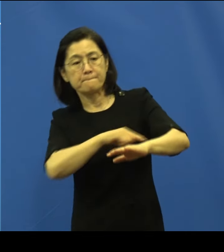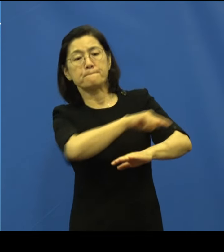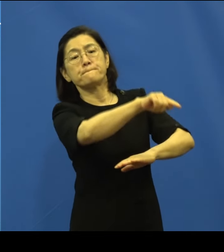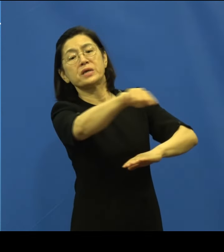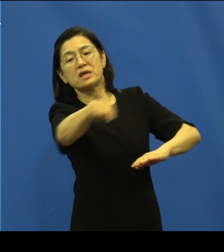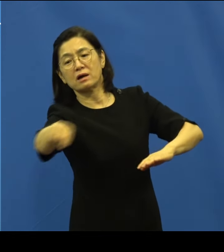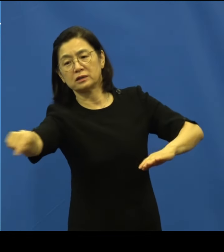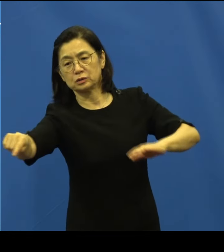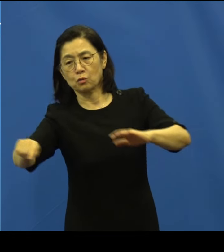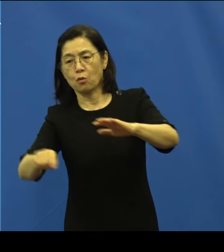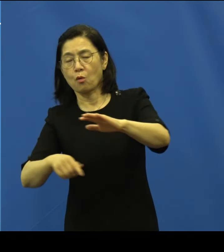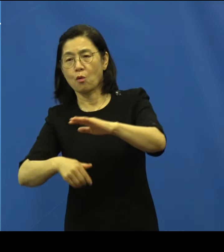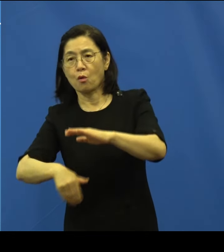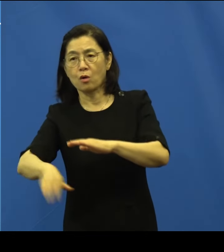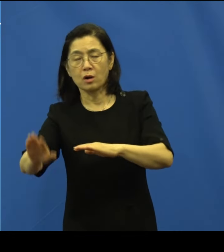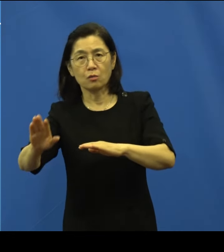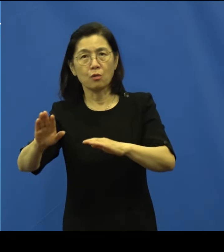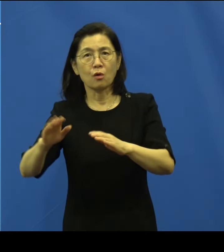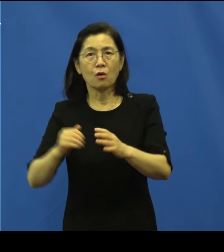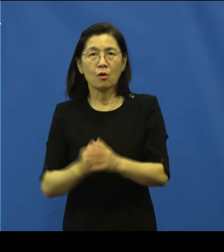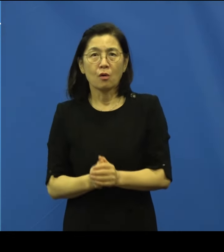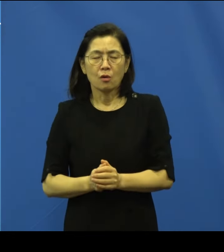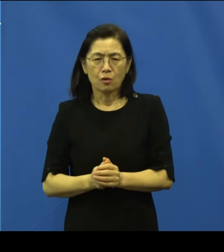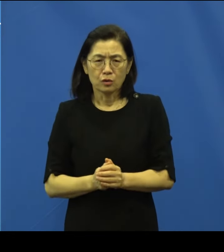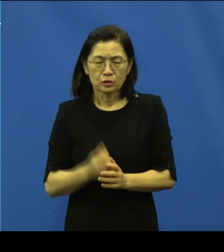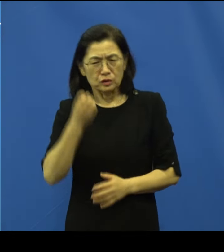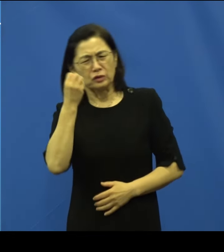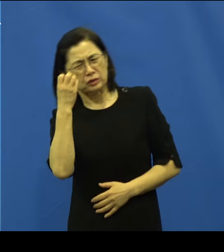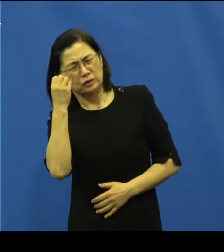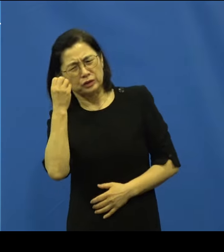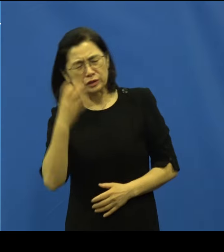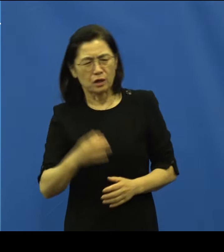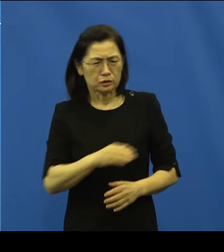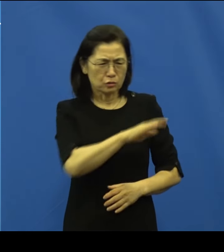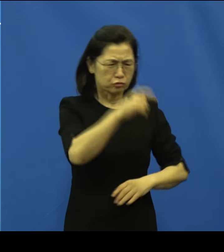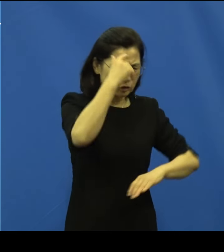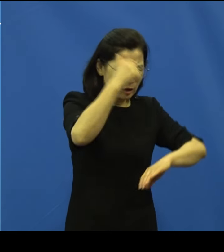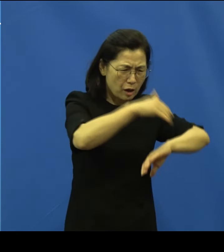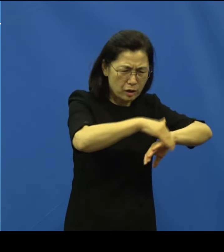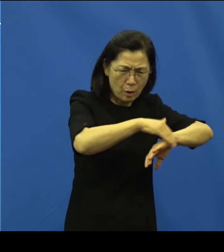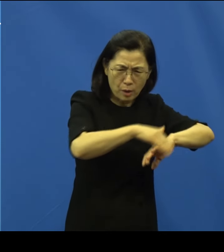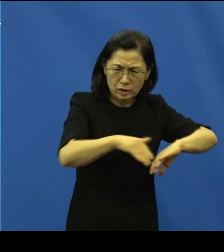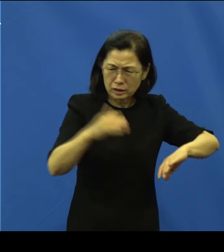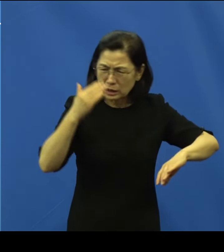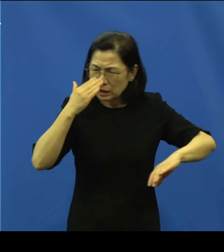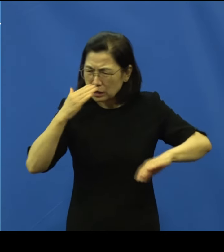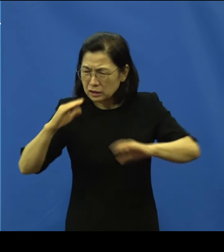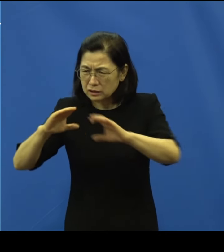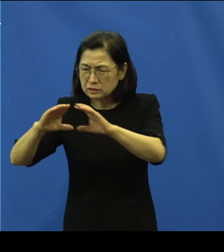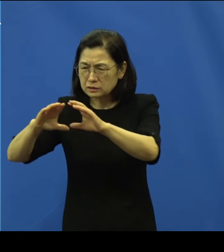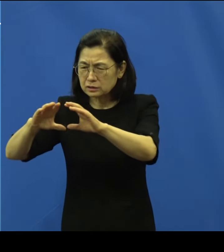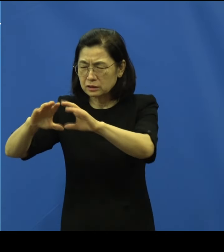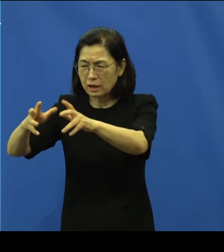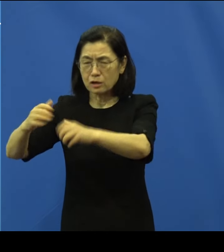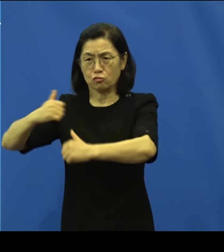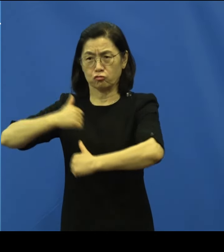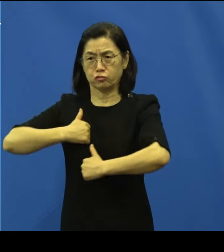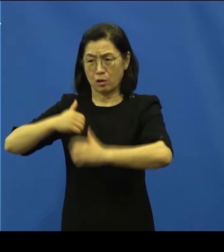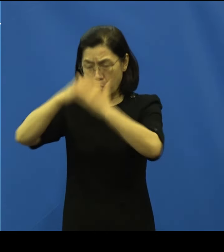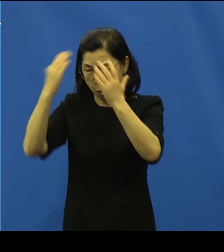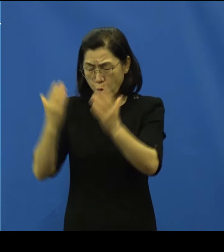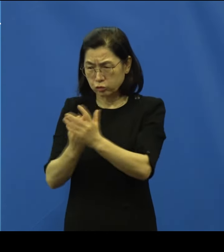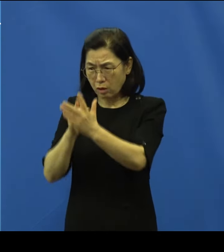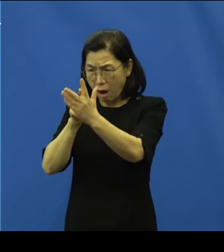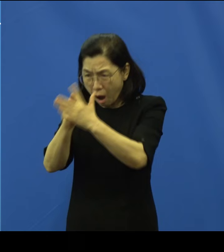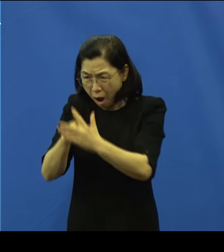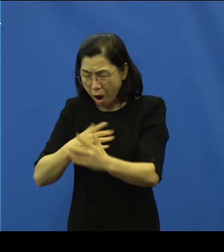있다. 누가 이렇게 다 알려주냐? 우리가 언론하고 얘기한 것들이 계속